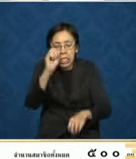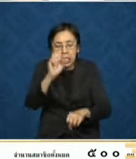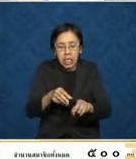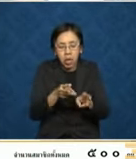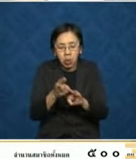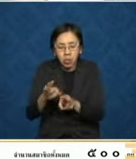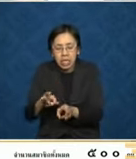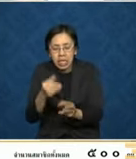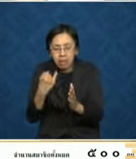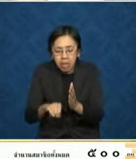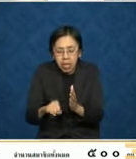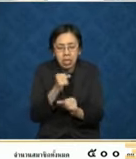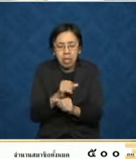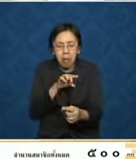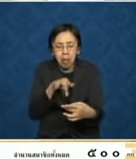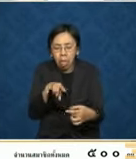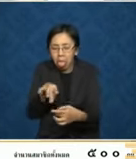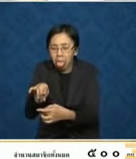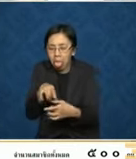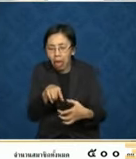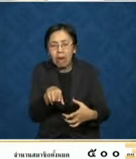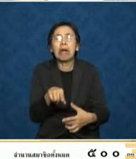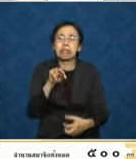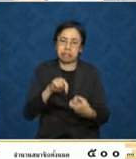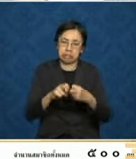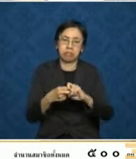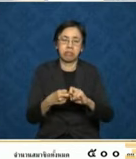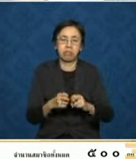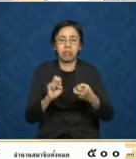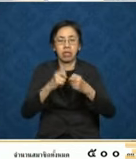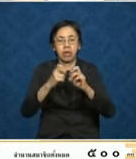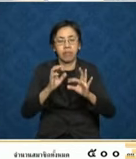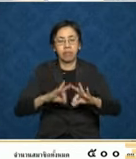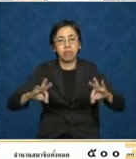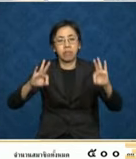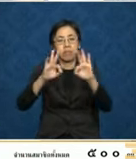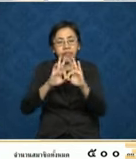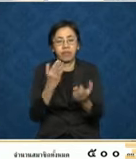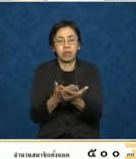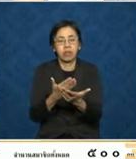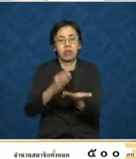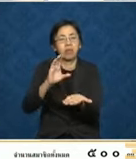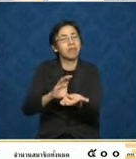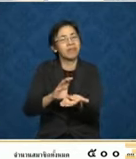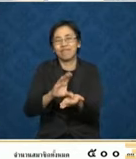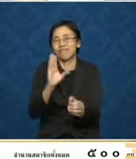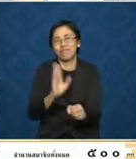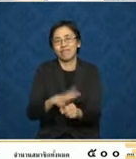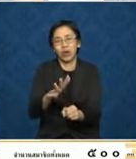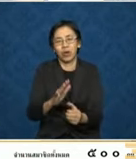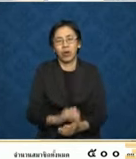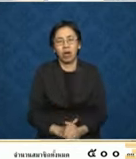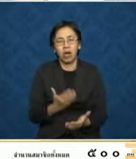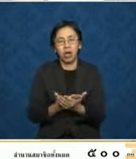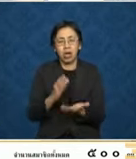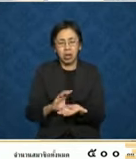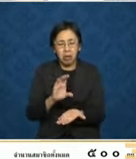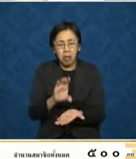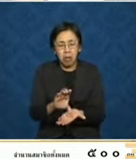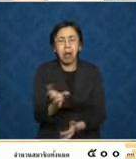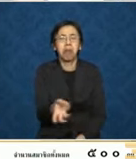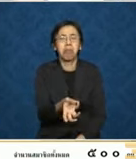กครองส่วนท้องถิ่นเกือบทั้งหมดปัญหาสำคัญที่สุดก็คือปัญหาการขาดแคลนงบประมาณค่ะจัดงบประมาณให้ท้องถิ่นเขา